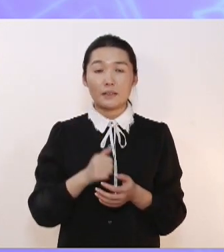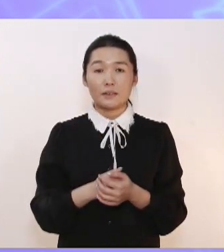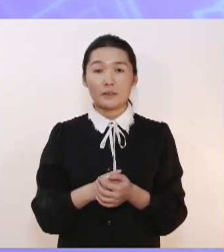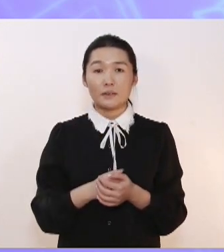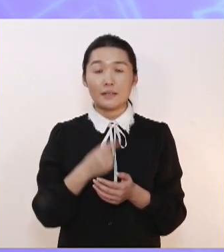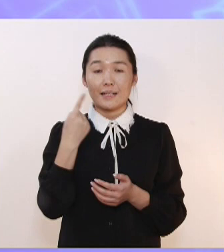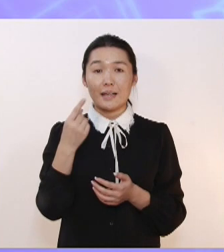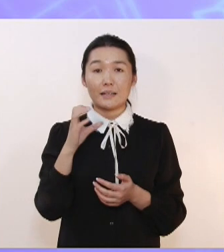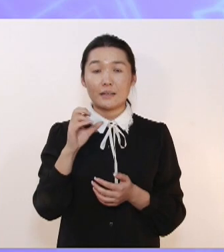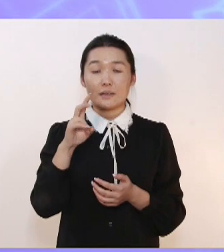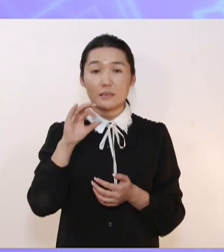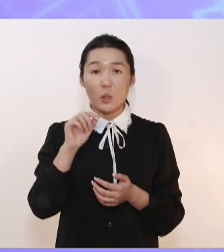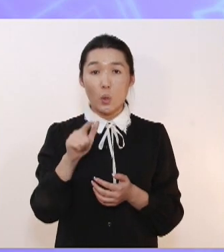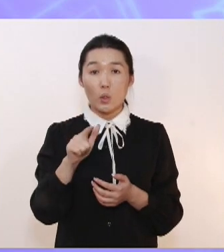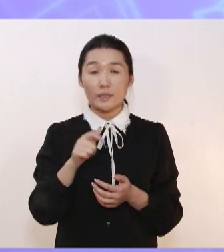Один слог.